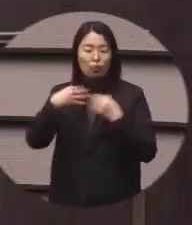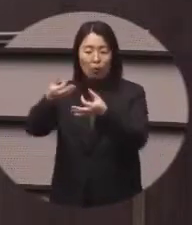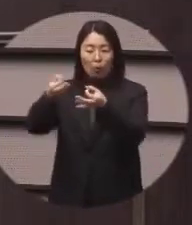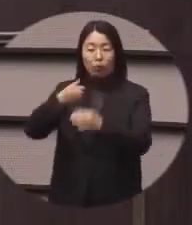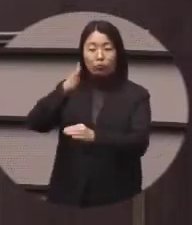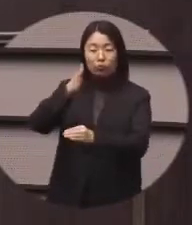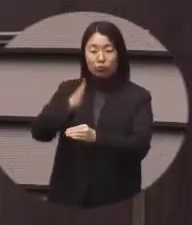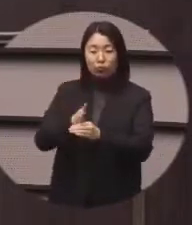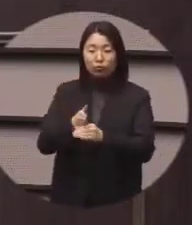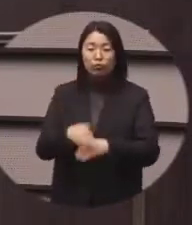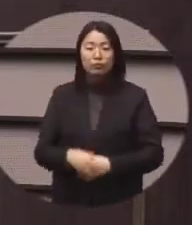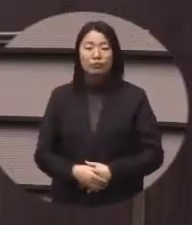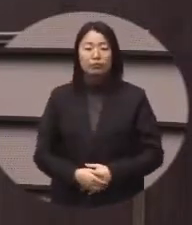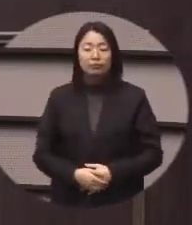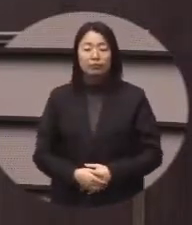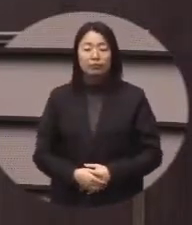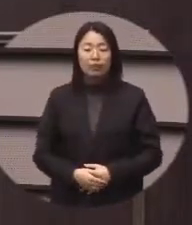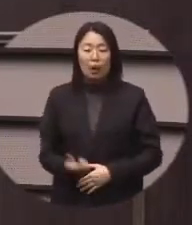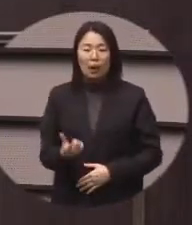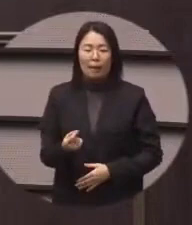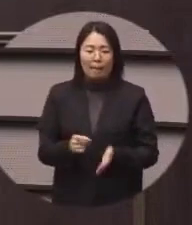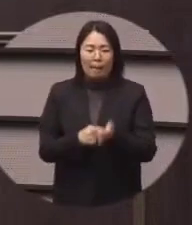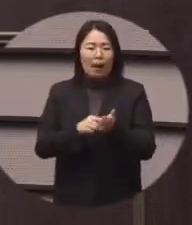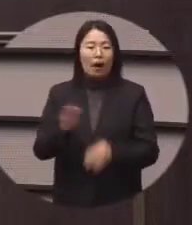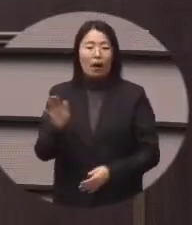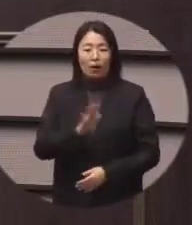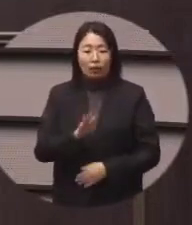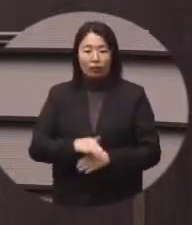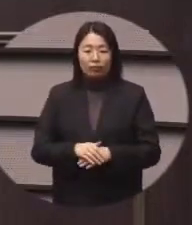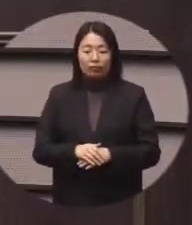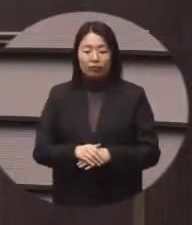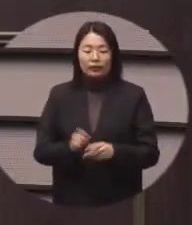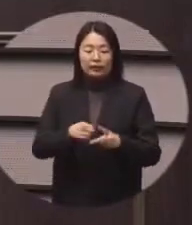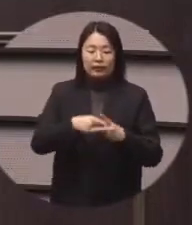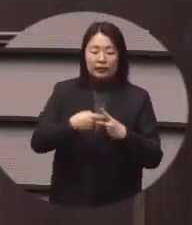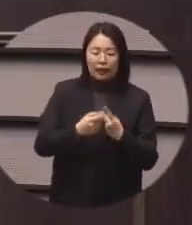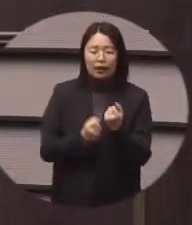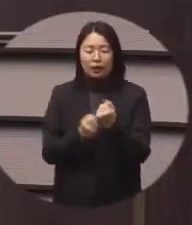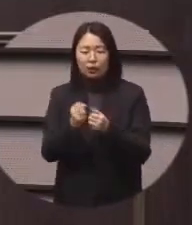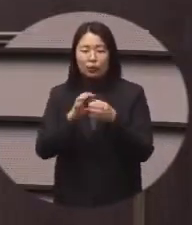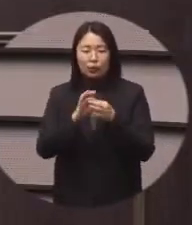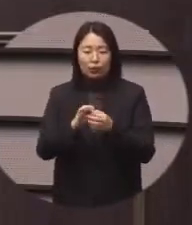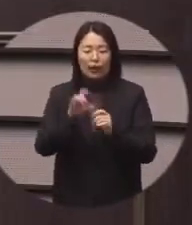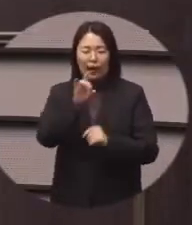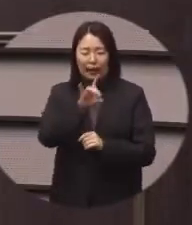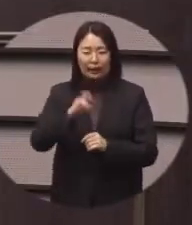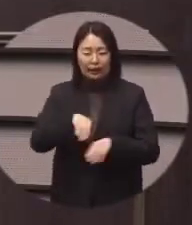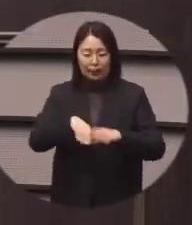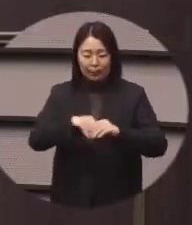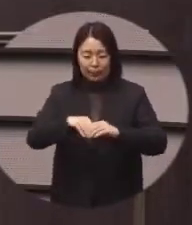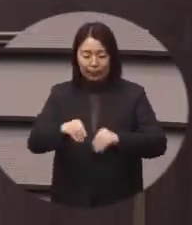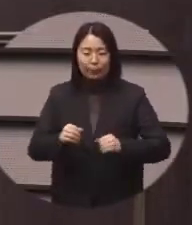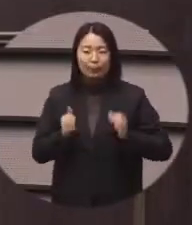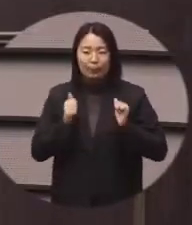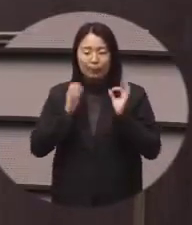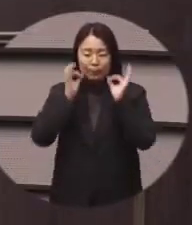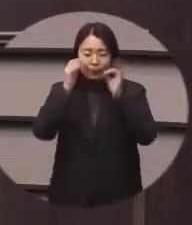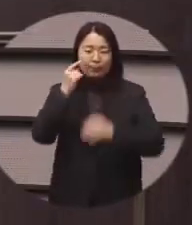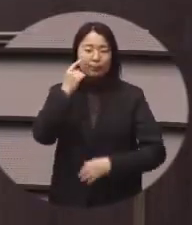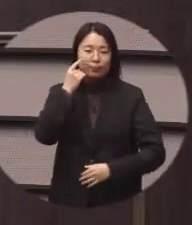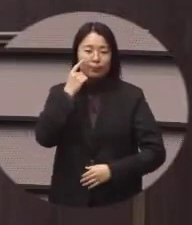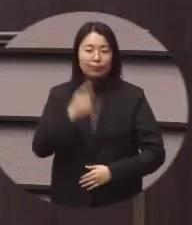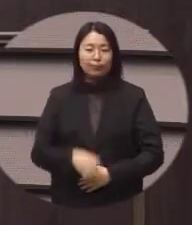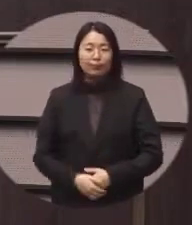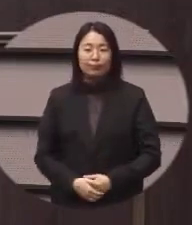집단지성의 힘을 믿고 서두르지 않고 이해와 설득으로 하나씩 제대로 풀어내겠습니다. 올해